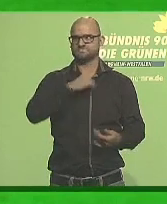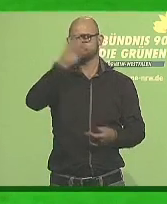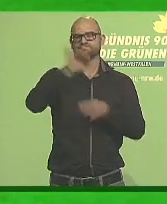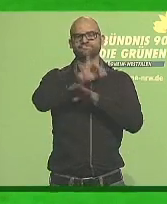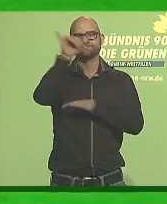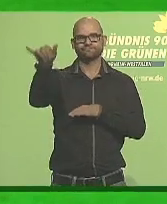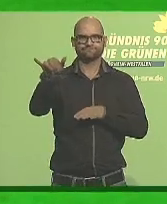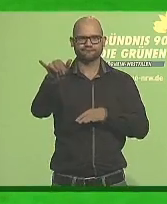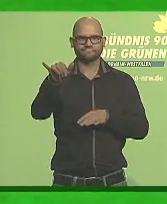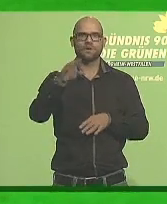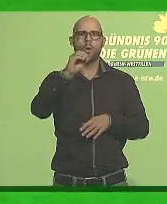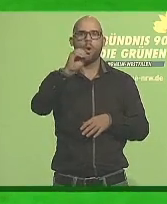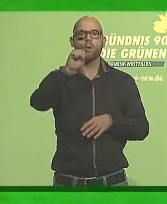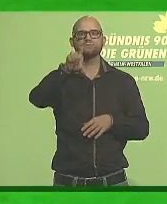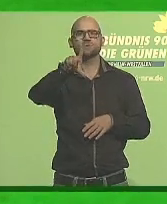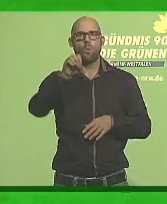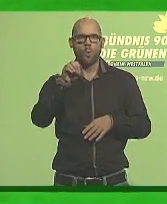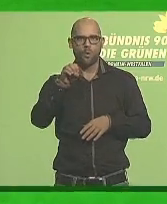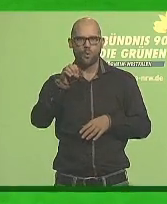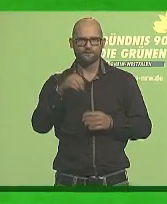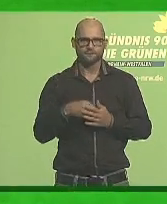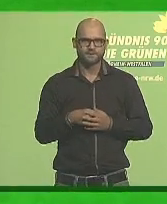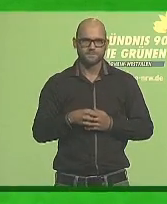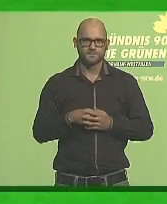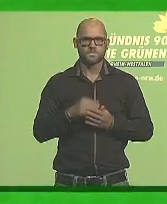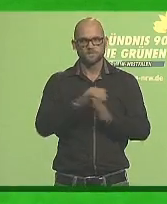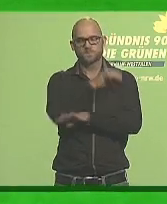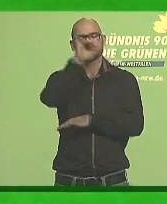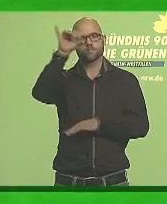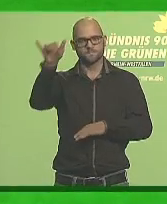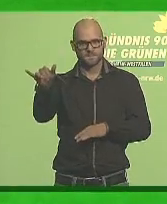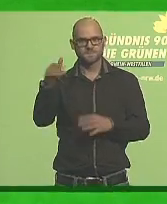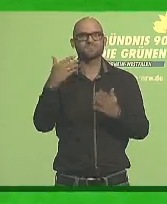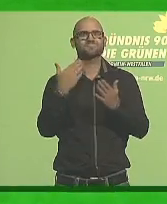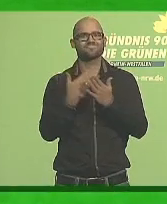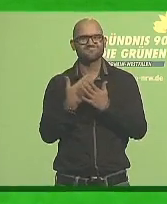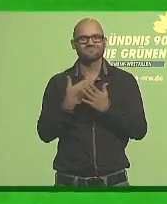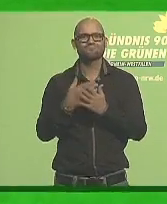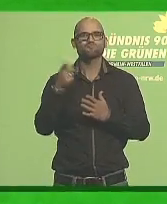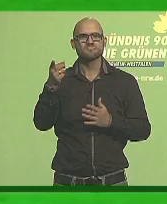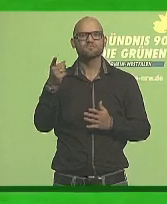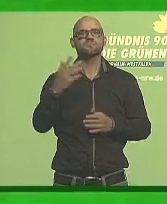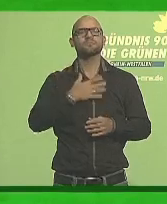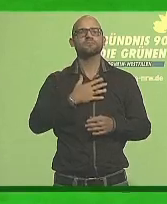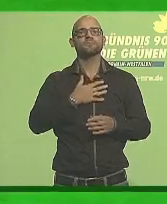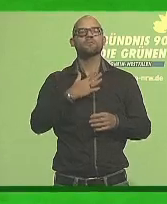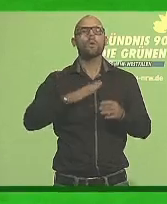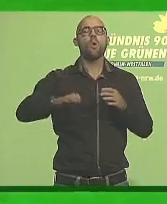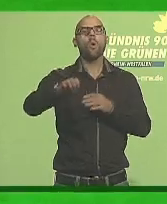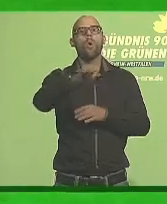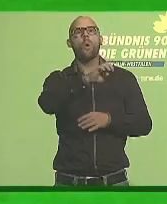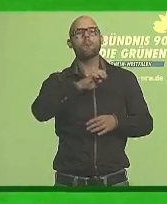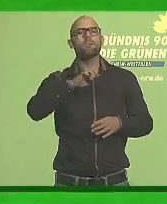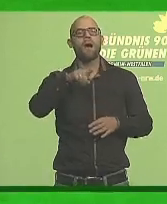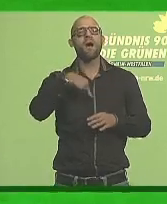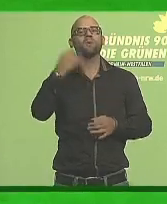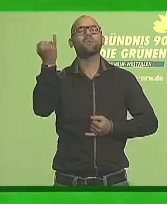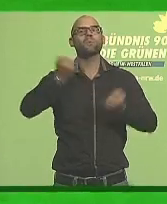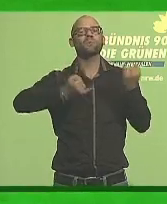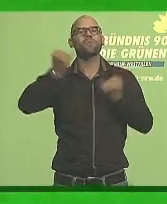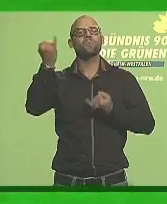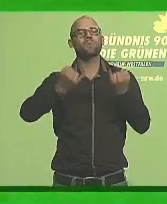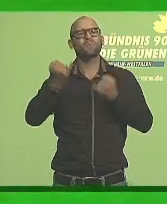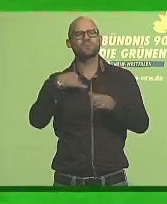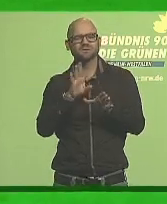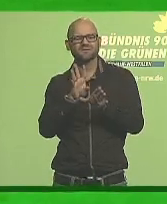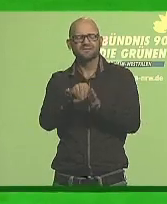um da auch ein Stück weit für alles das, was es an grünen Verdiensten in der Europäischen Union weit